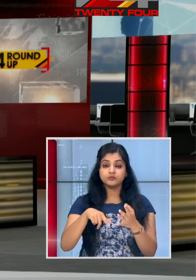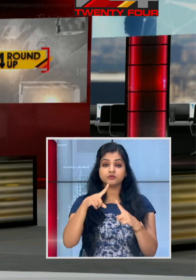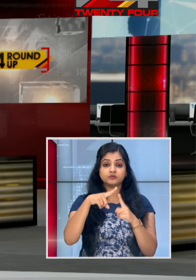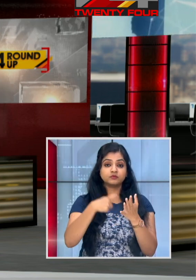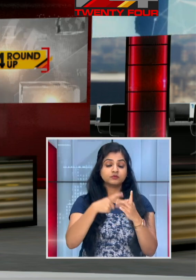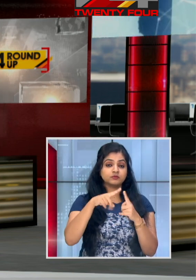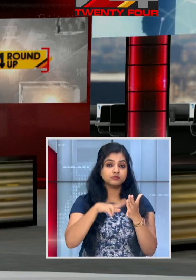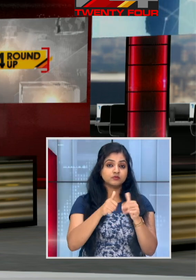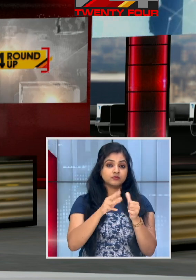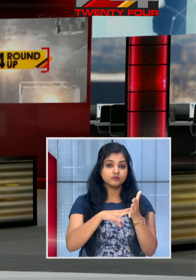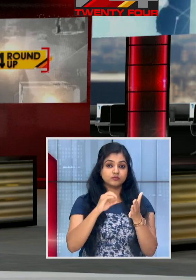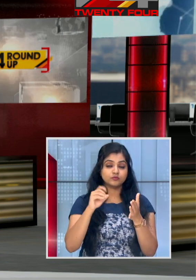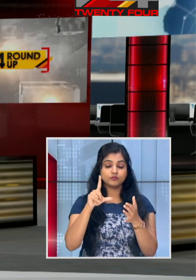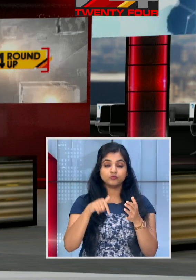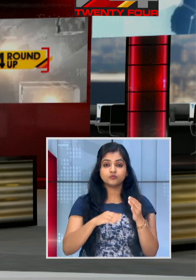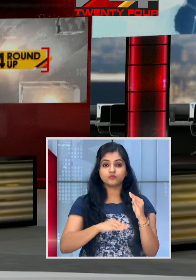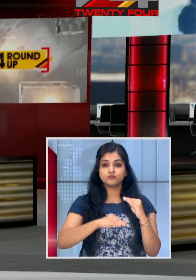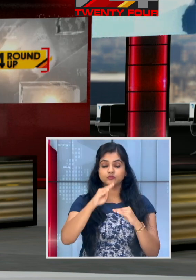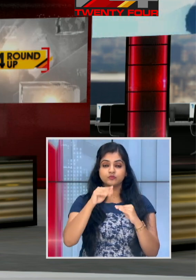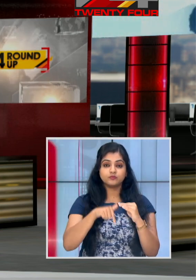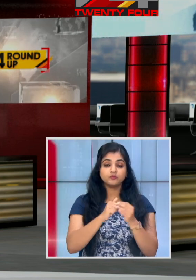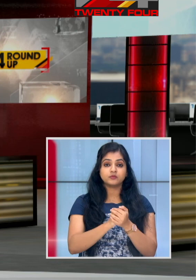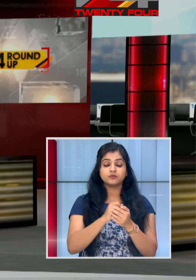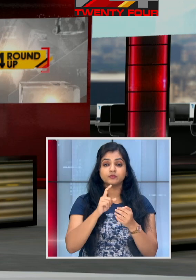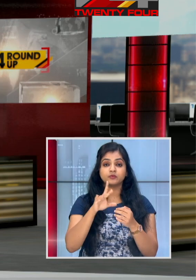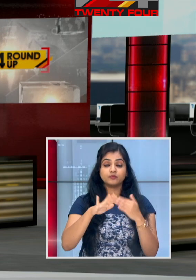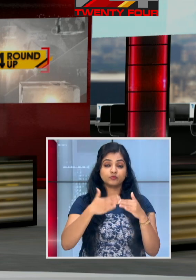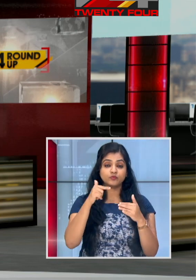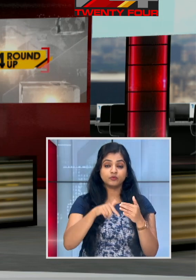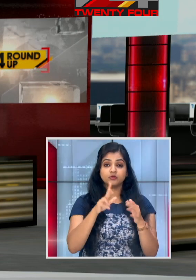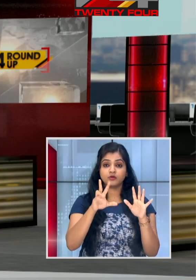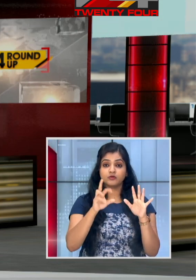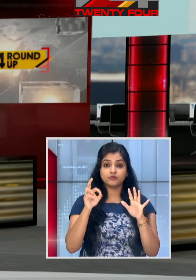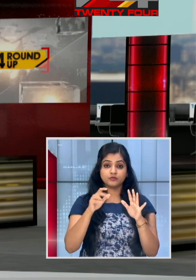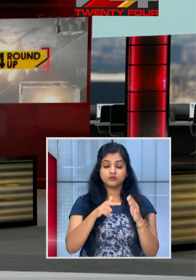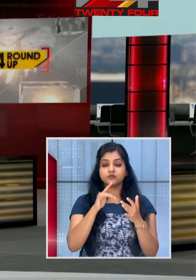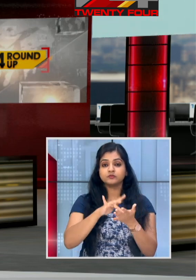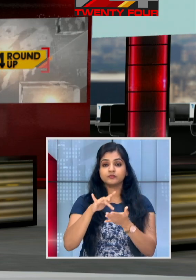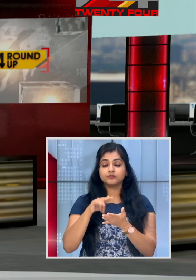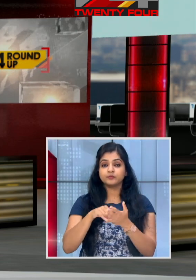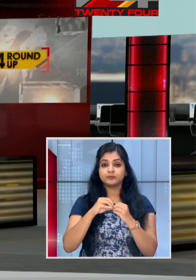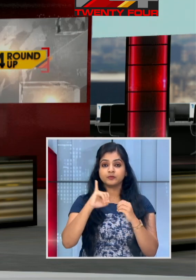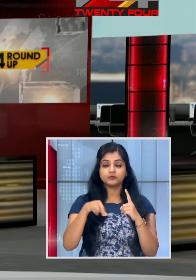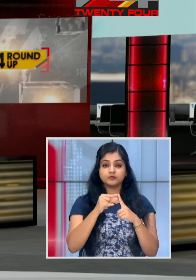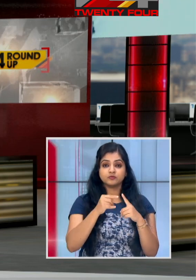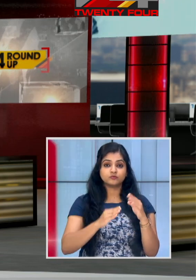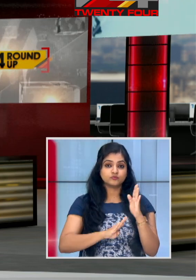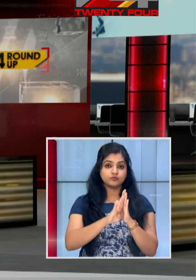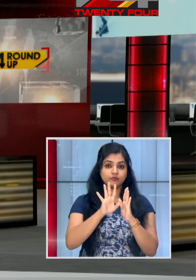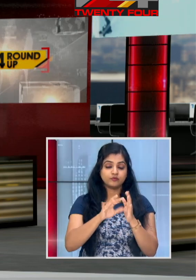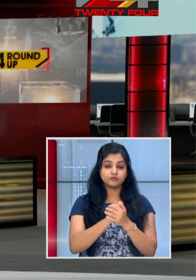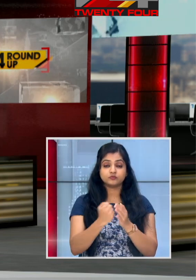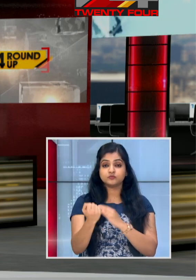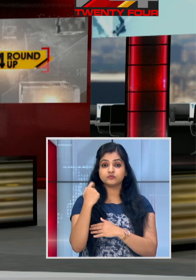മുന്നിലാണ്. 10,000-ലധികം പഞ്ചായത്ത് വാർഡുകളിൽ തൃണമൂൽ കോൺഗ്രസ് കുതിപ്പ് തുടരുകയാണ്. 800 ഇടത്താണ് ബി ജെ പി ലീഡ് ചെയ്യുന്നത്. കനത്ത സുരക്ഷയിലാണ് വോട്ടെണ്ണൽ.